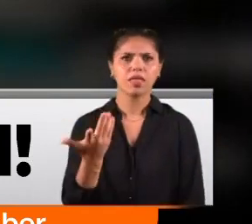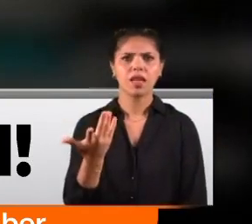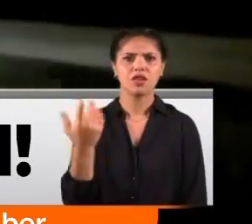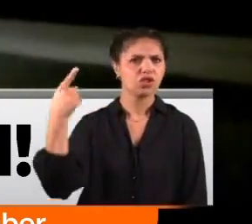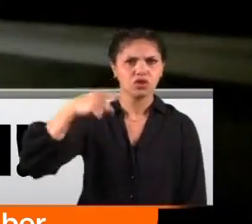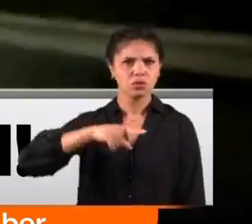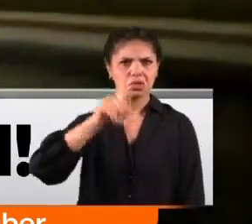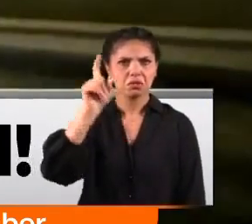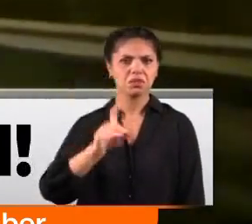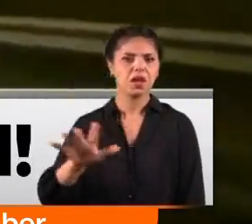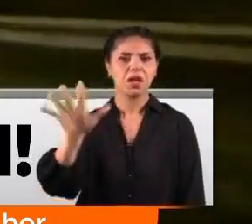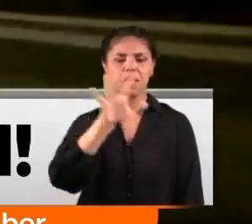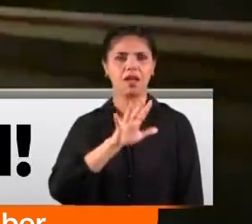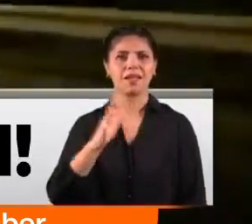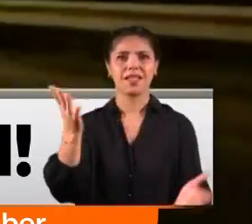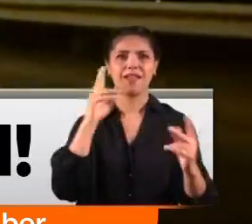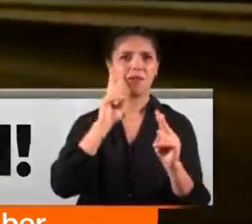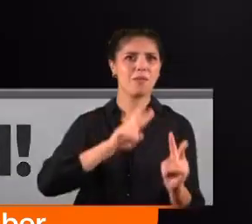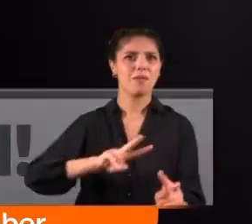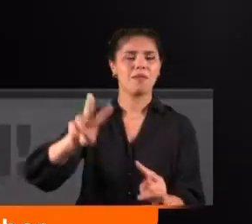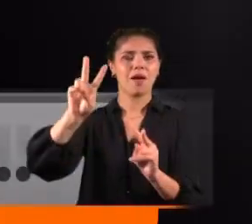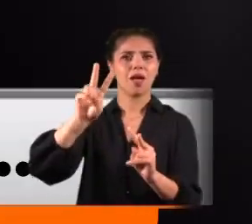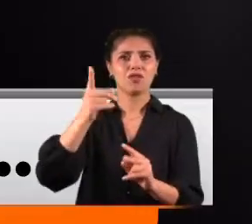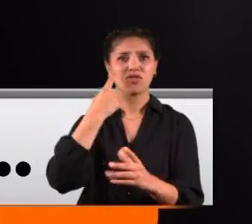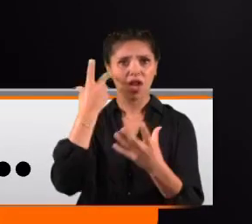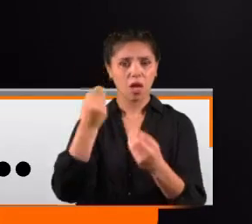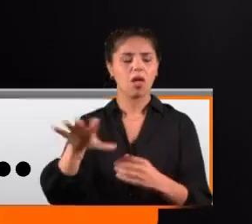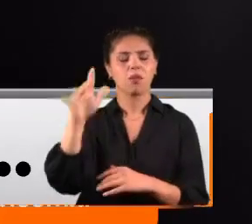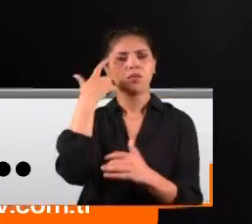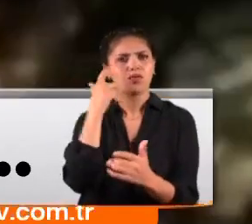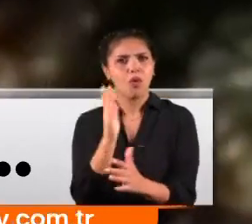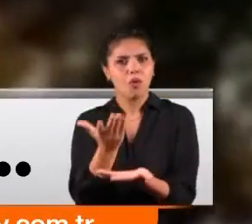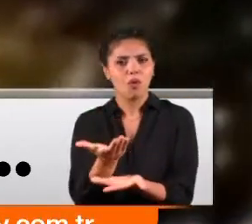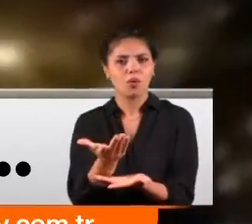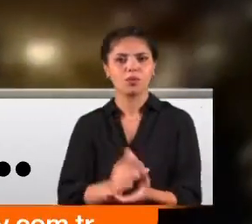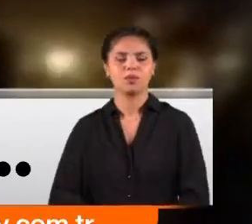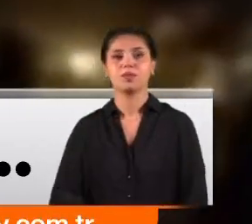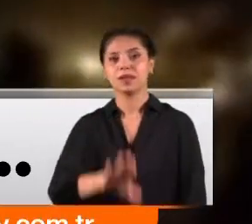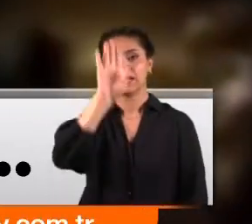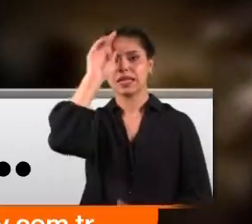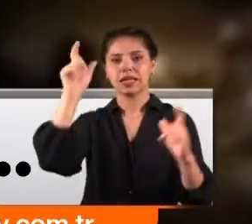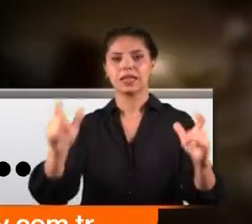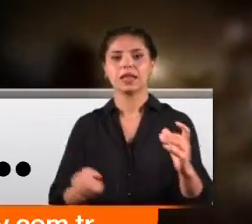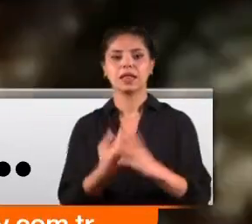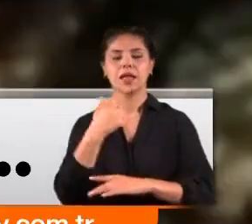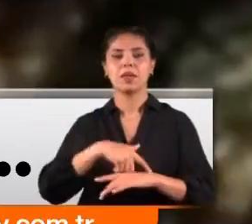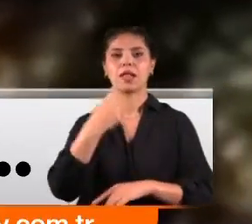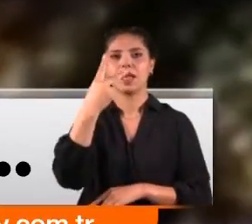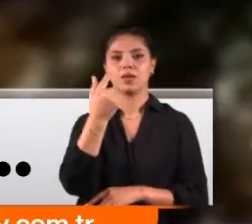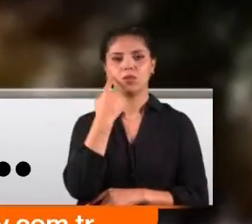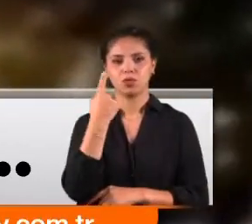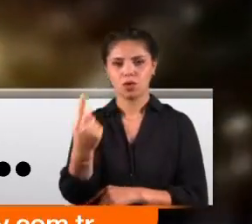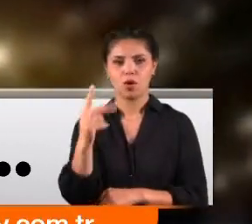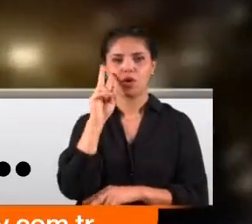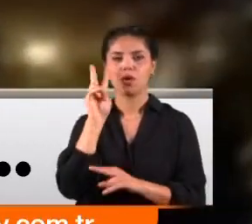Şimşek mi? Herkes başını göğe çevirdi. Tanık olanlar şaşkınlığını gizleyemedi. İstanbul'da sabah saat 2.30 sıralarında